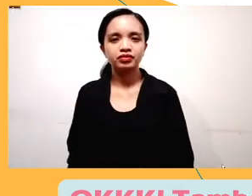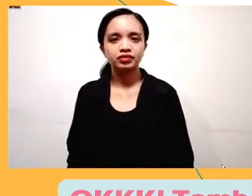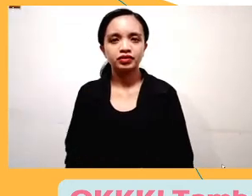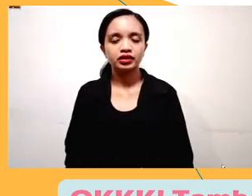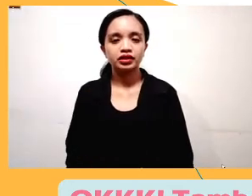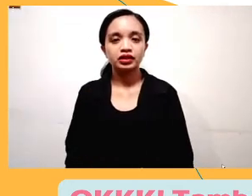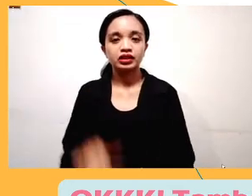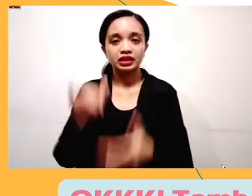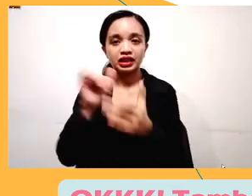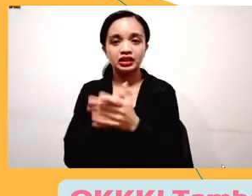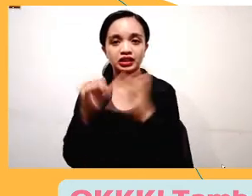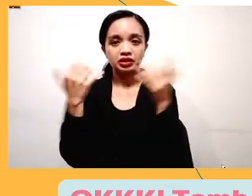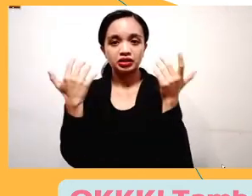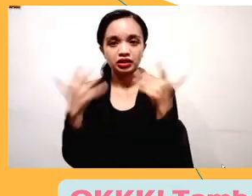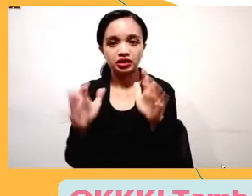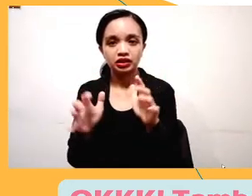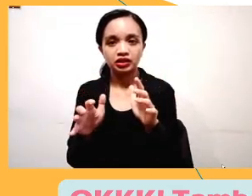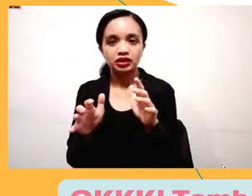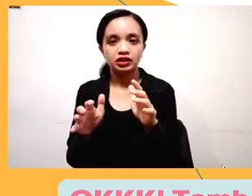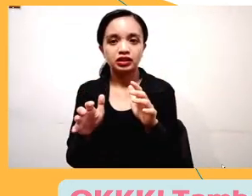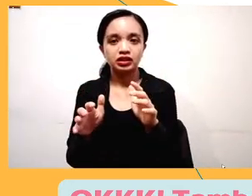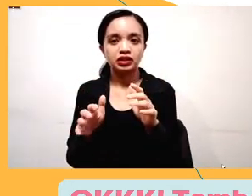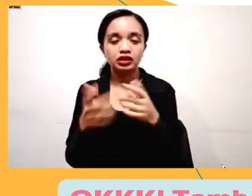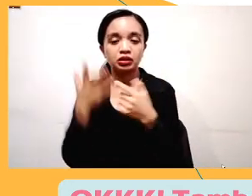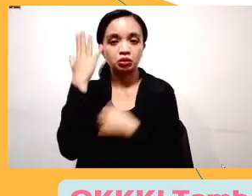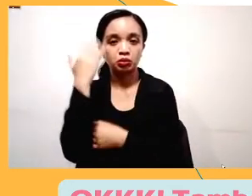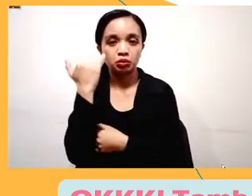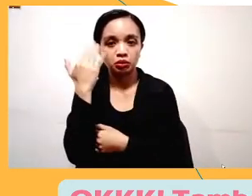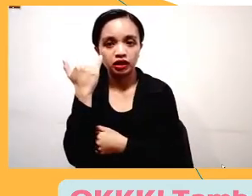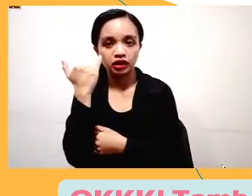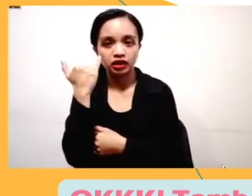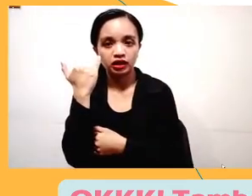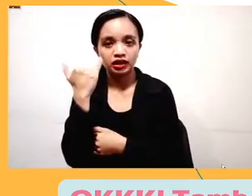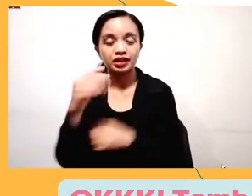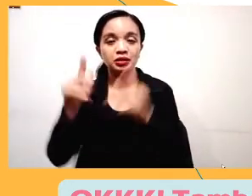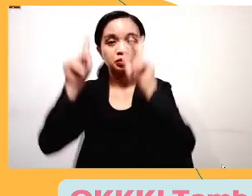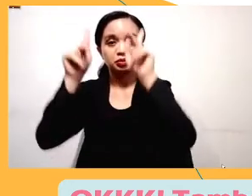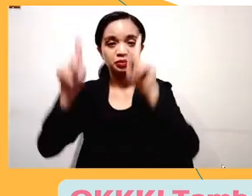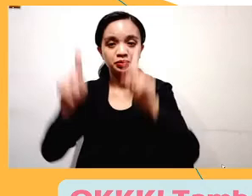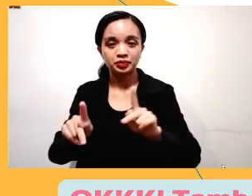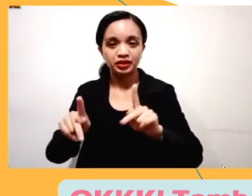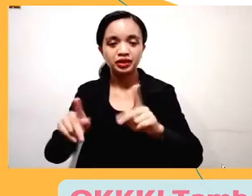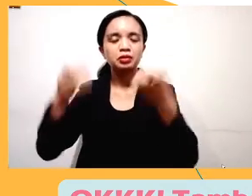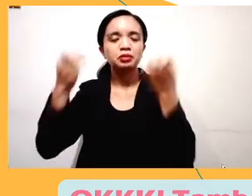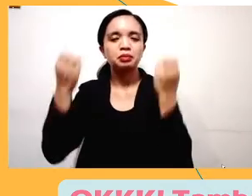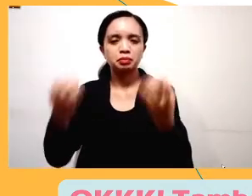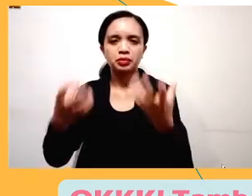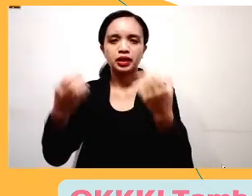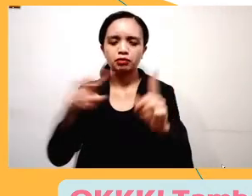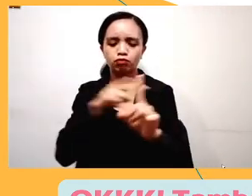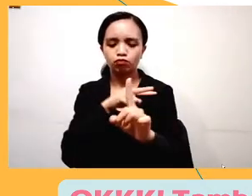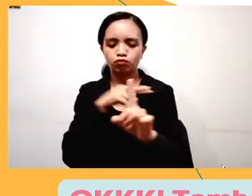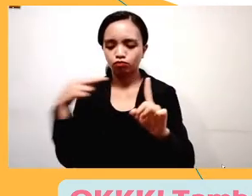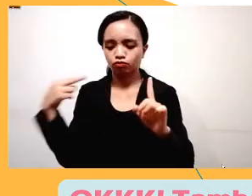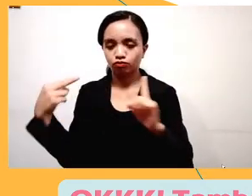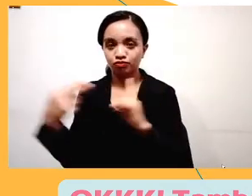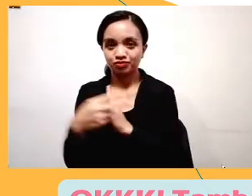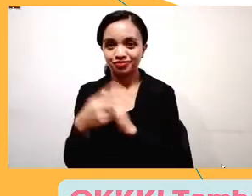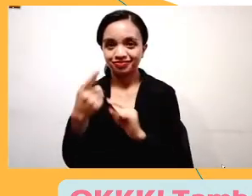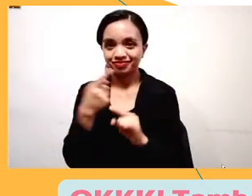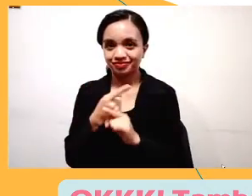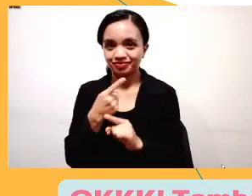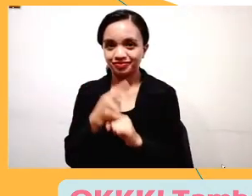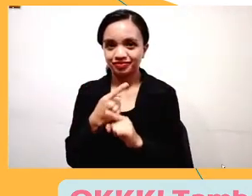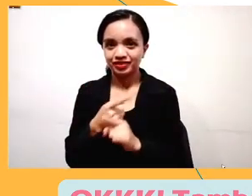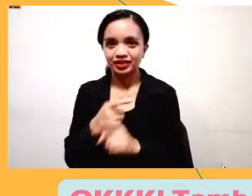ito? Hindi. Kasi, ang tao ay maraming aspeto. Diba? Hindi lang